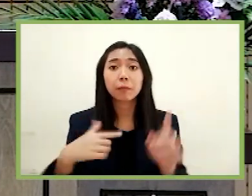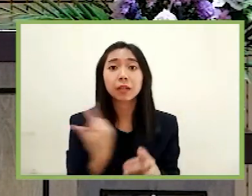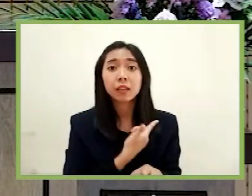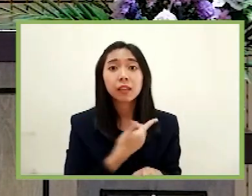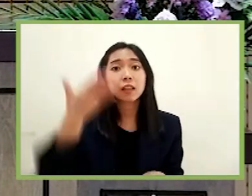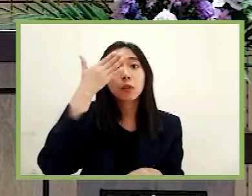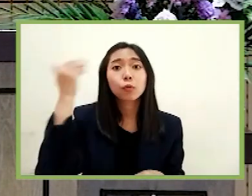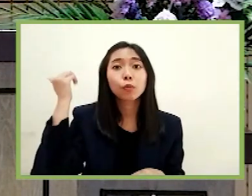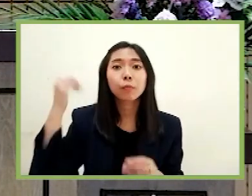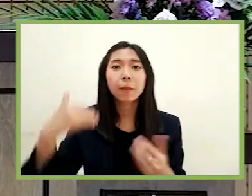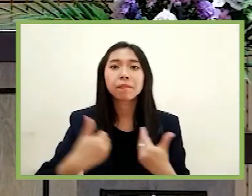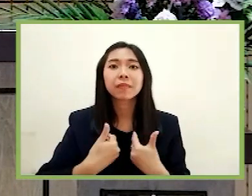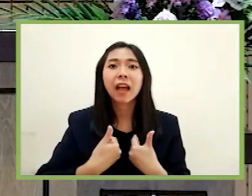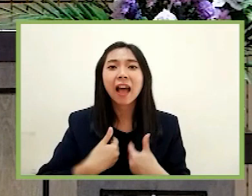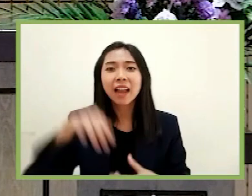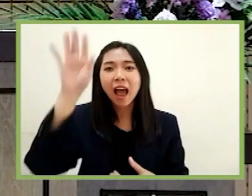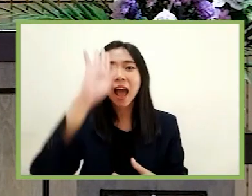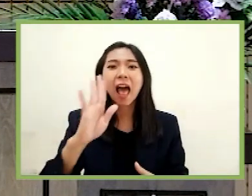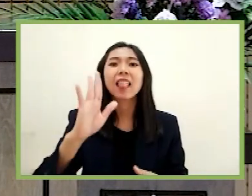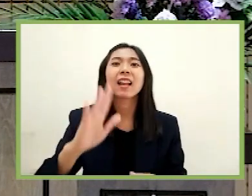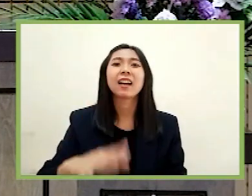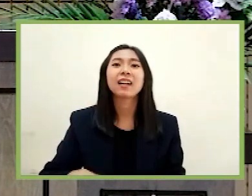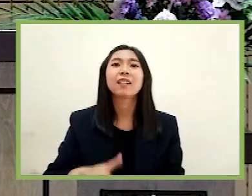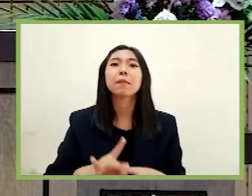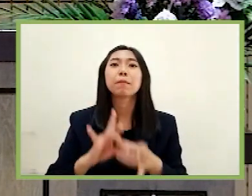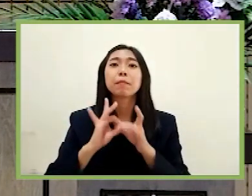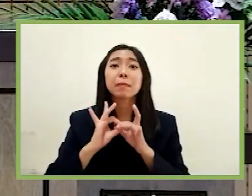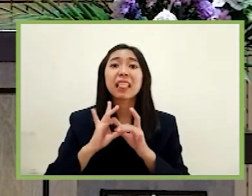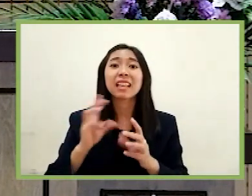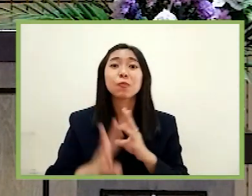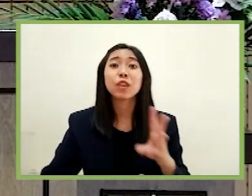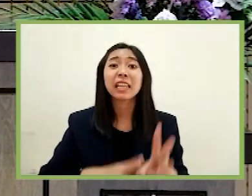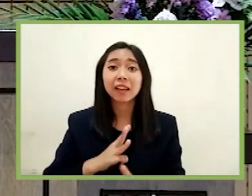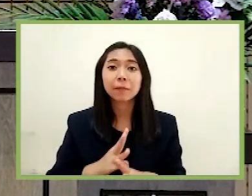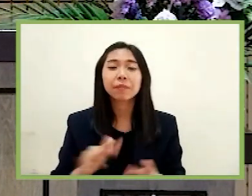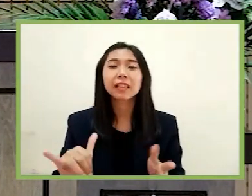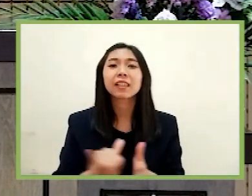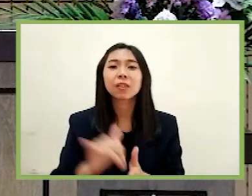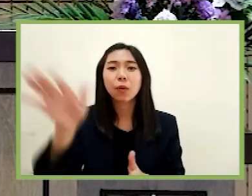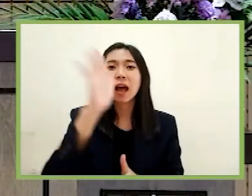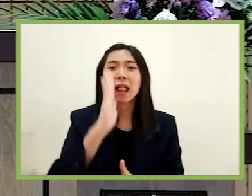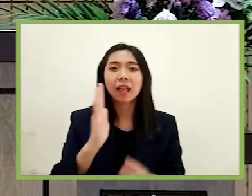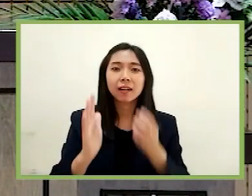ada yang berotoritas penuh atas dunia ini yaitu Allah